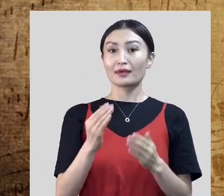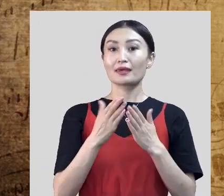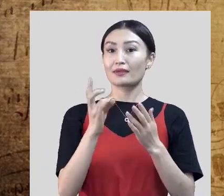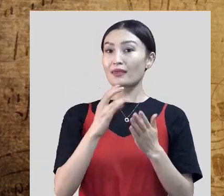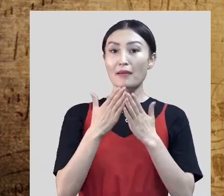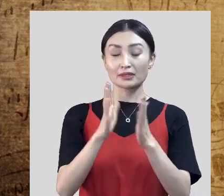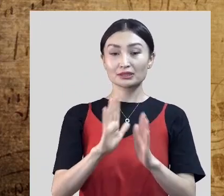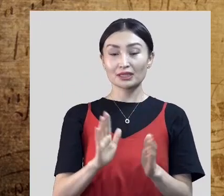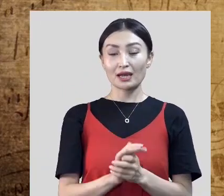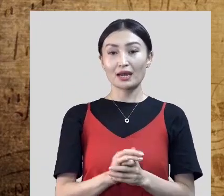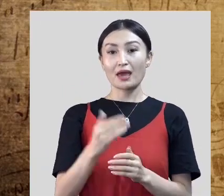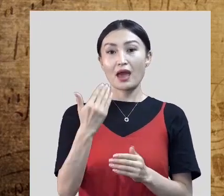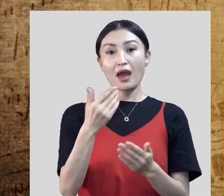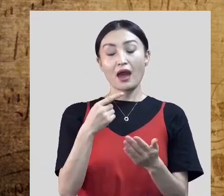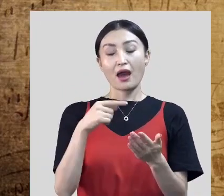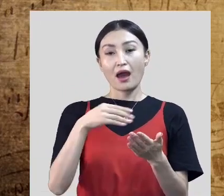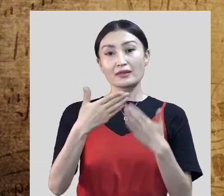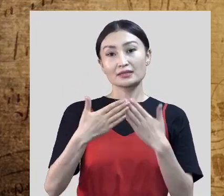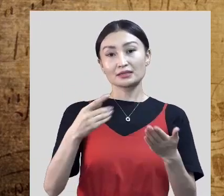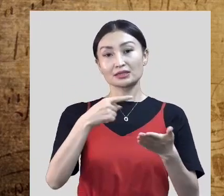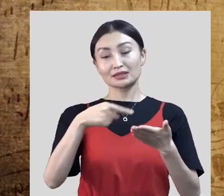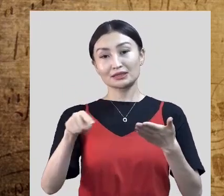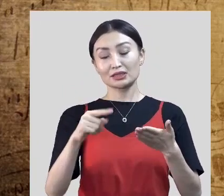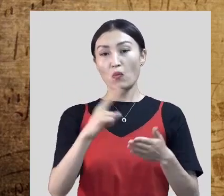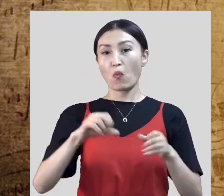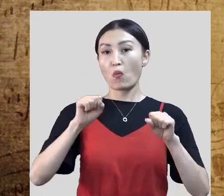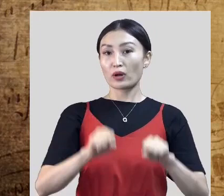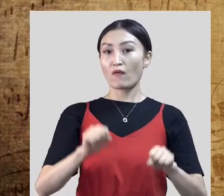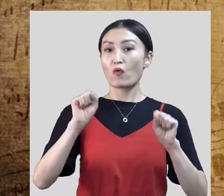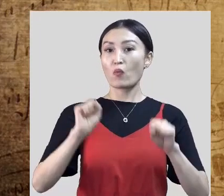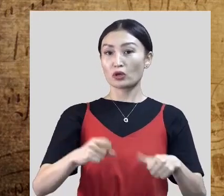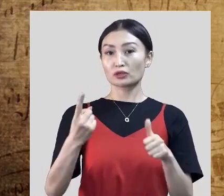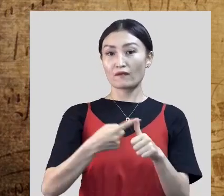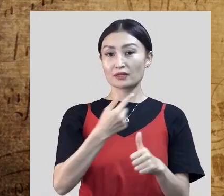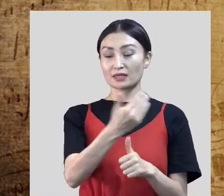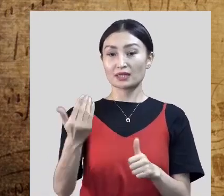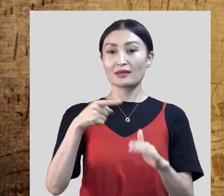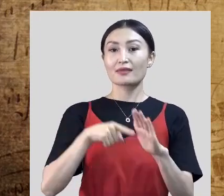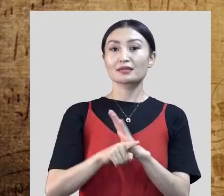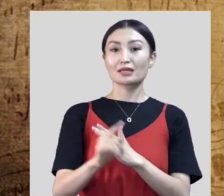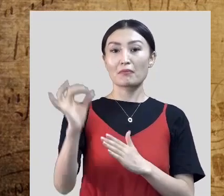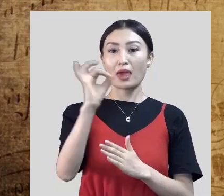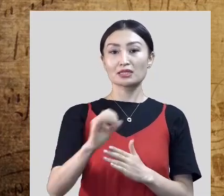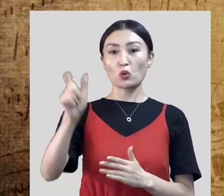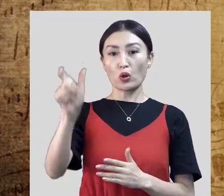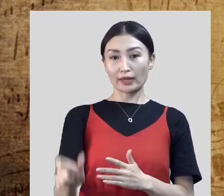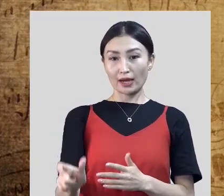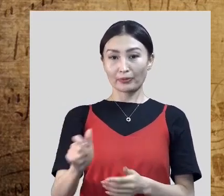прочитали. Относитесь к ней критически, и тогда вас по праву можно называть начинающими